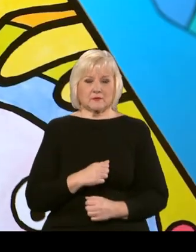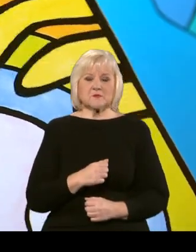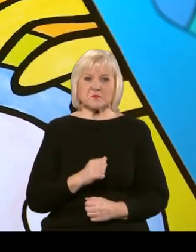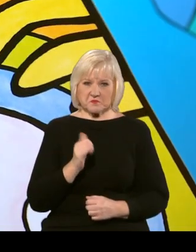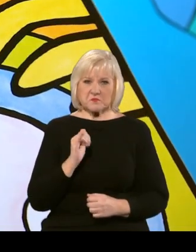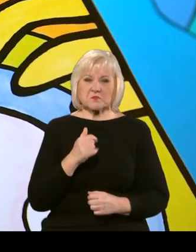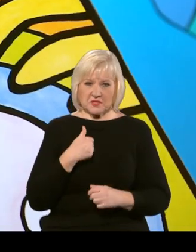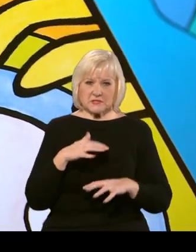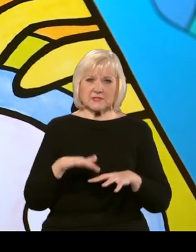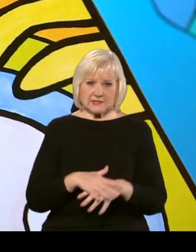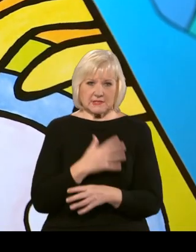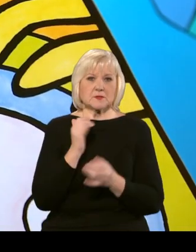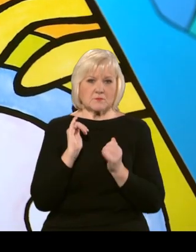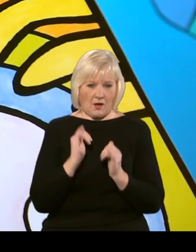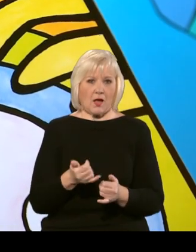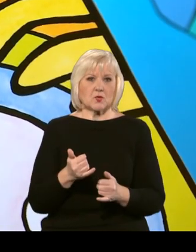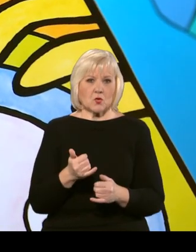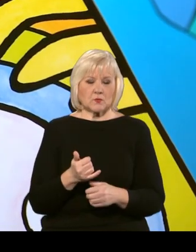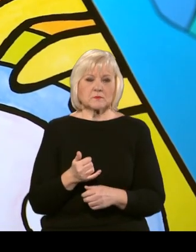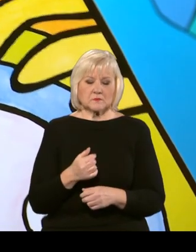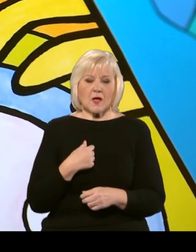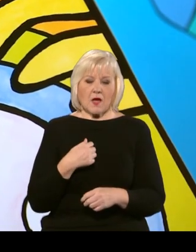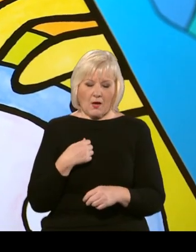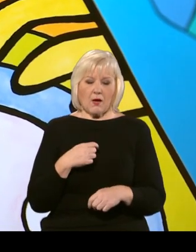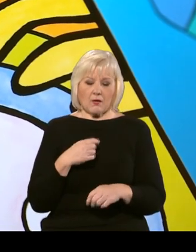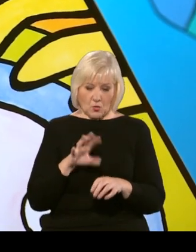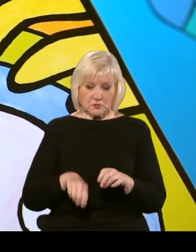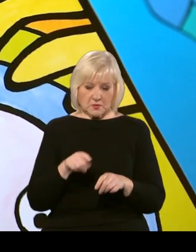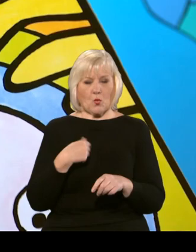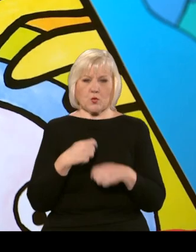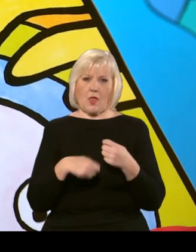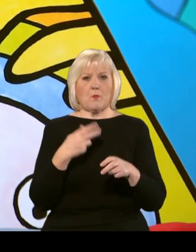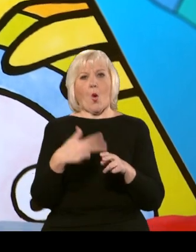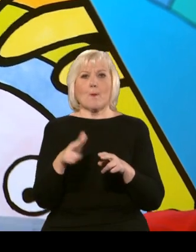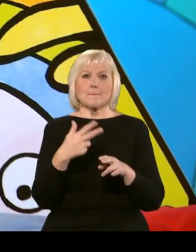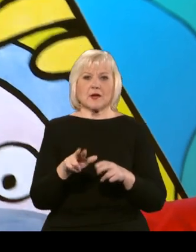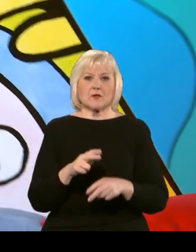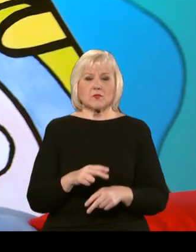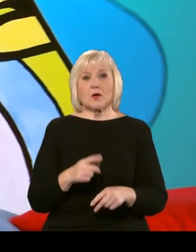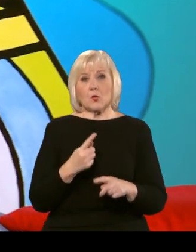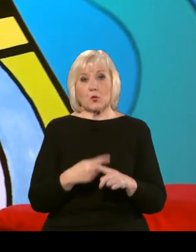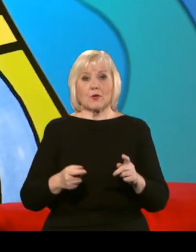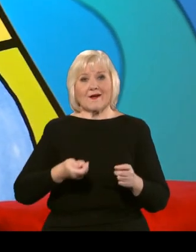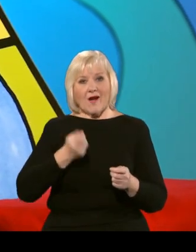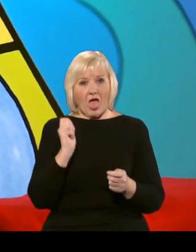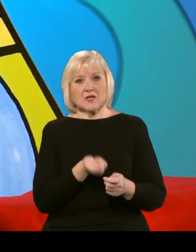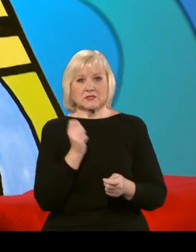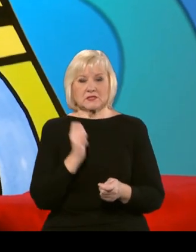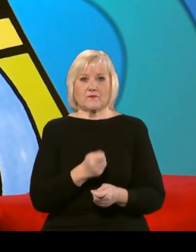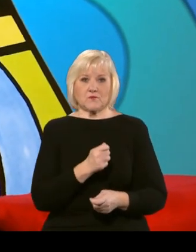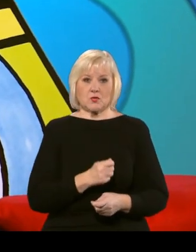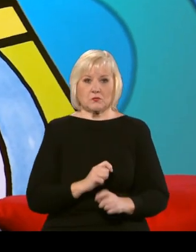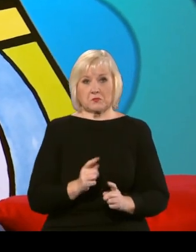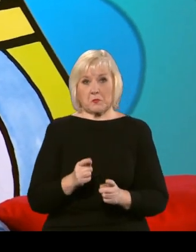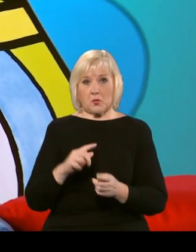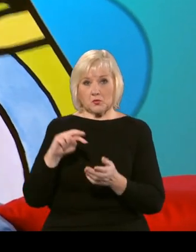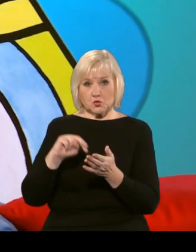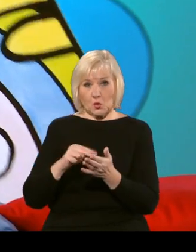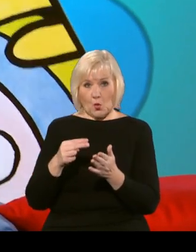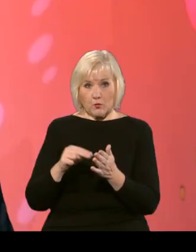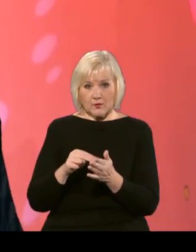To bude ono. Je rozbitý a já ho opravím. Třeba kladívkem, nebo